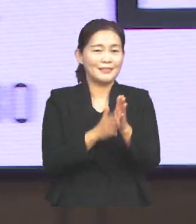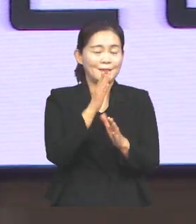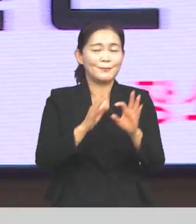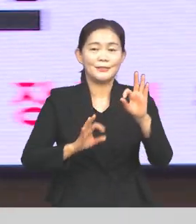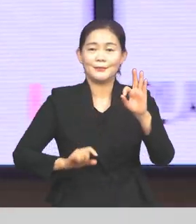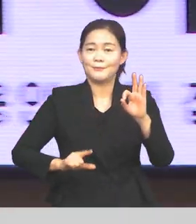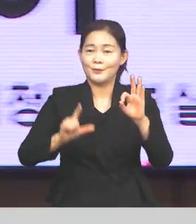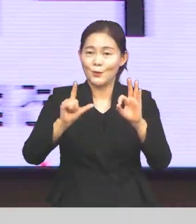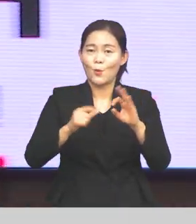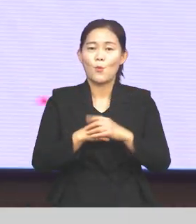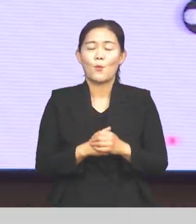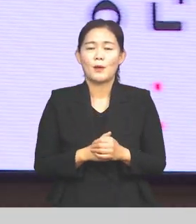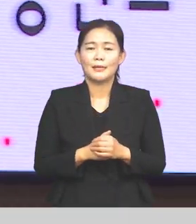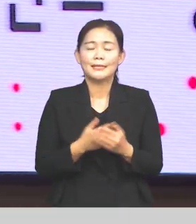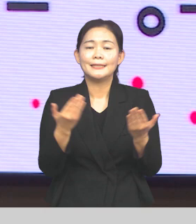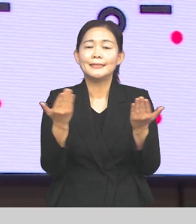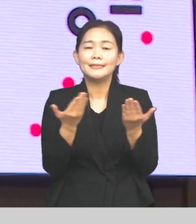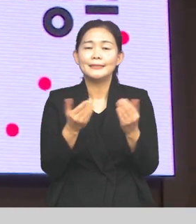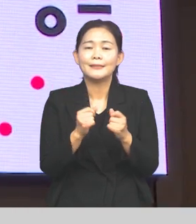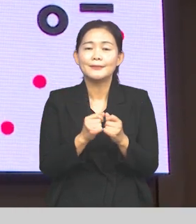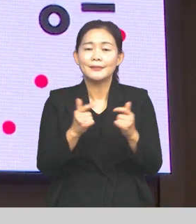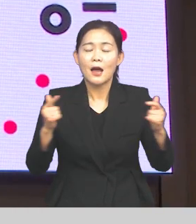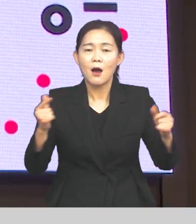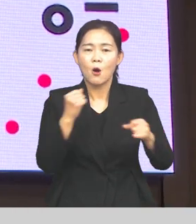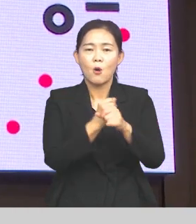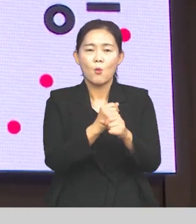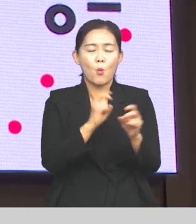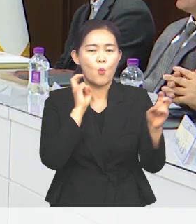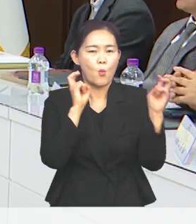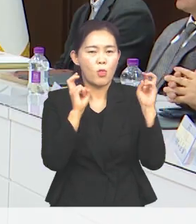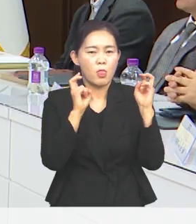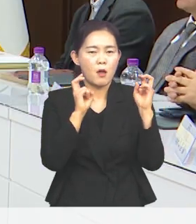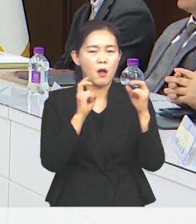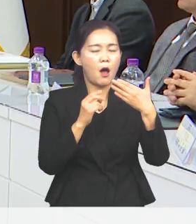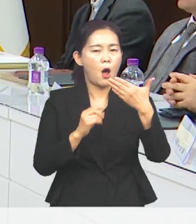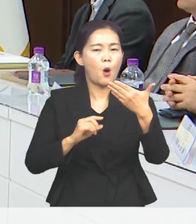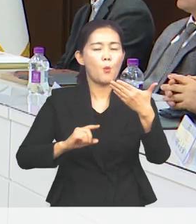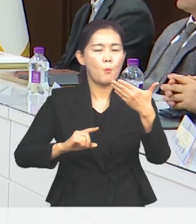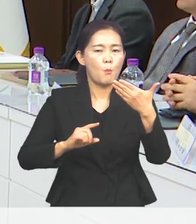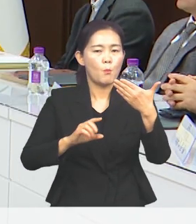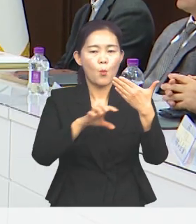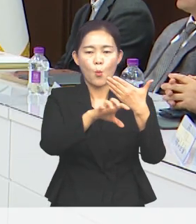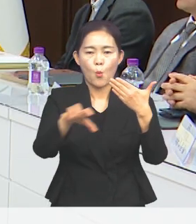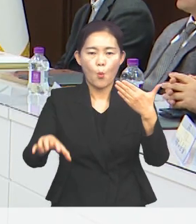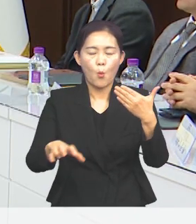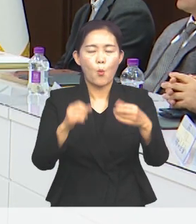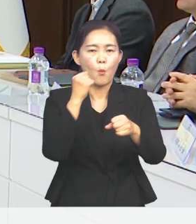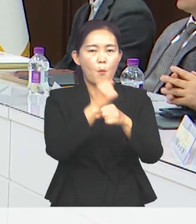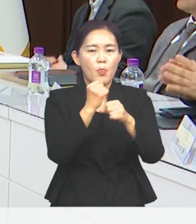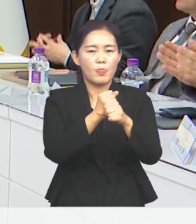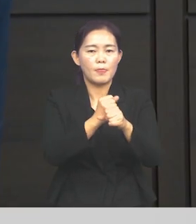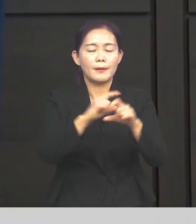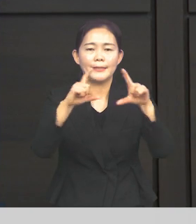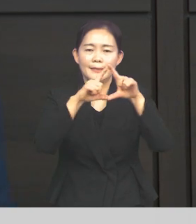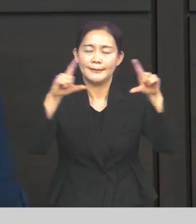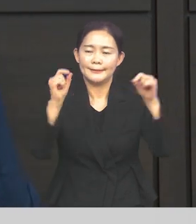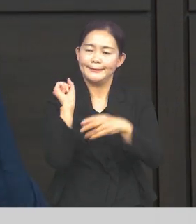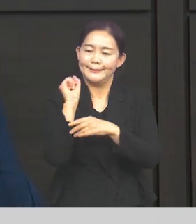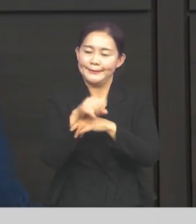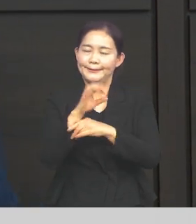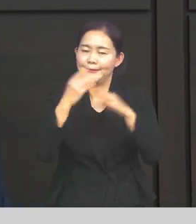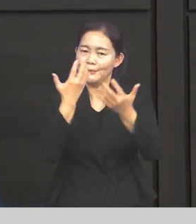용인특례시는 10일 고용 확대와 일자리 창출에 기여한 우수기업 9곳을 선정해 인증서와 현판을 수여했습니다.